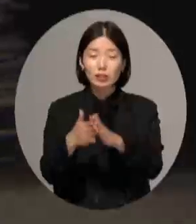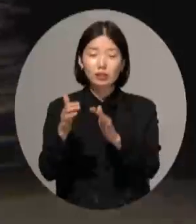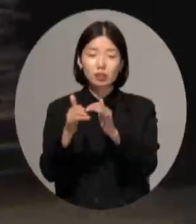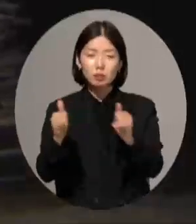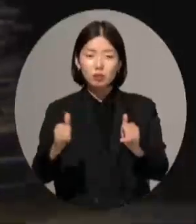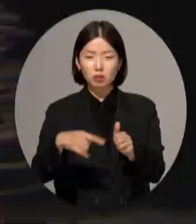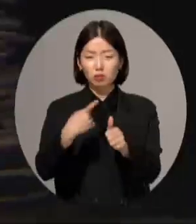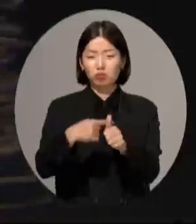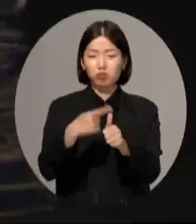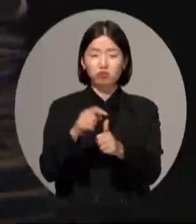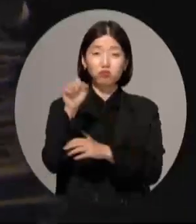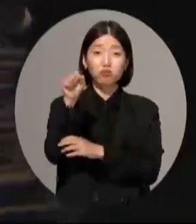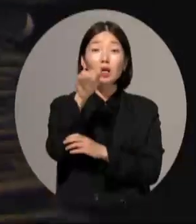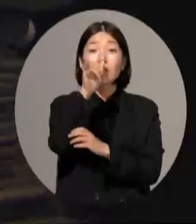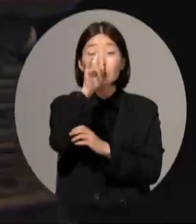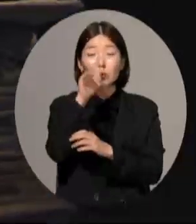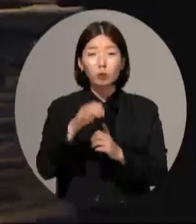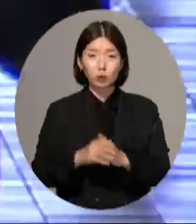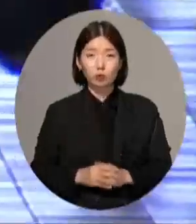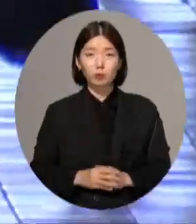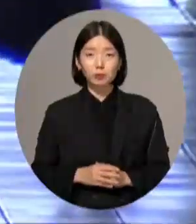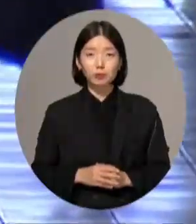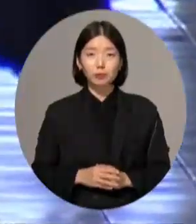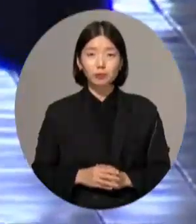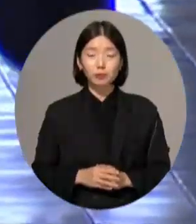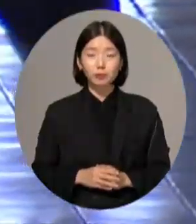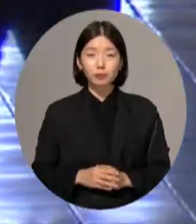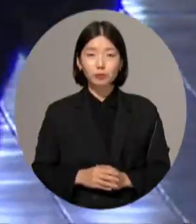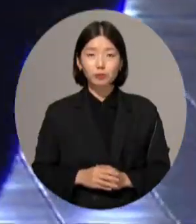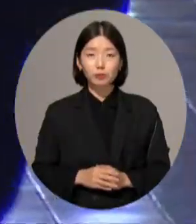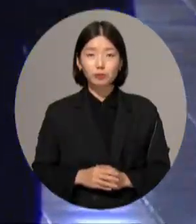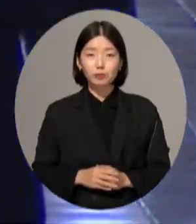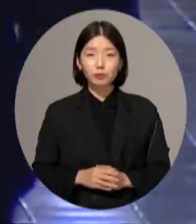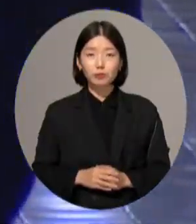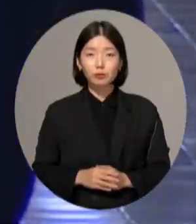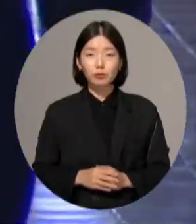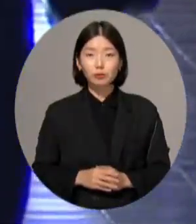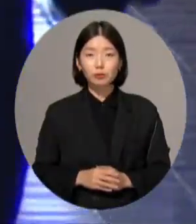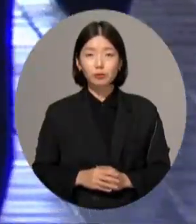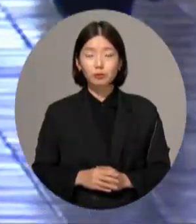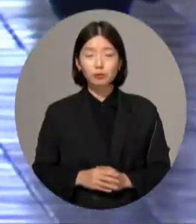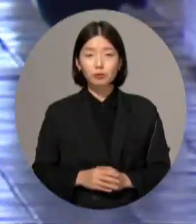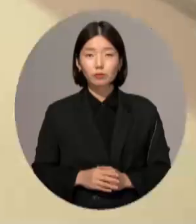규탄 기자회견 을 예고하고 나서 파문이 확산될 전망입니다 mbc 뉴스 허연 옵니다